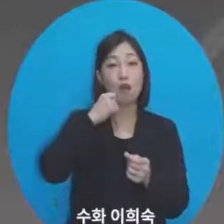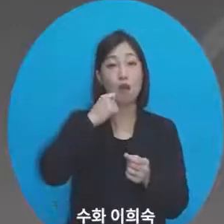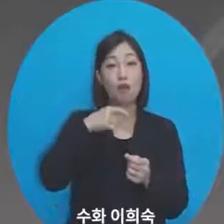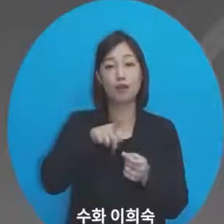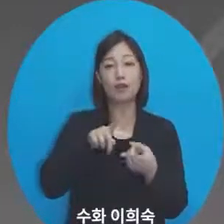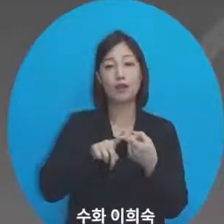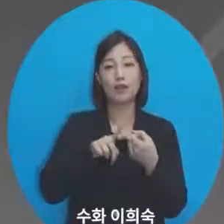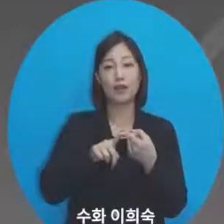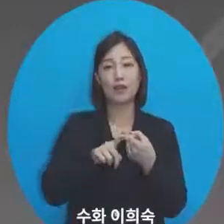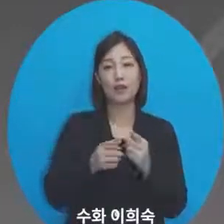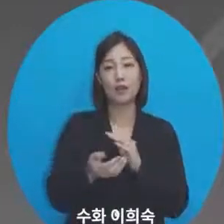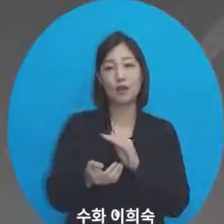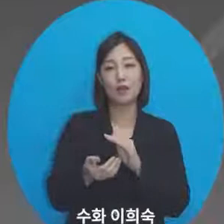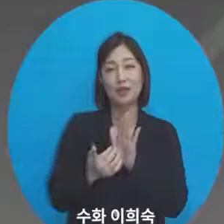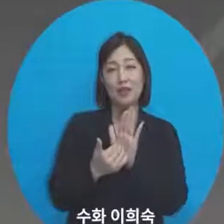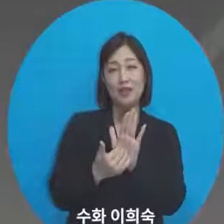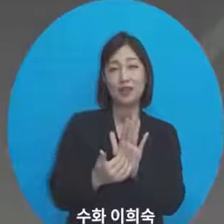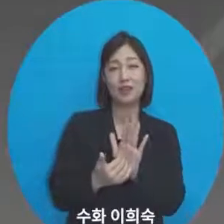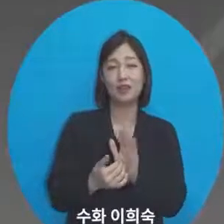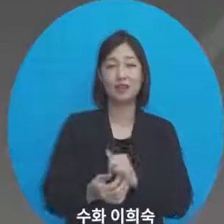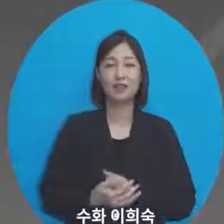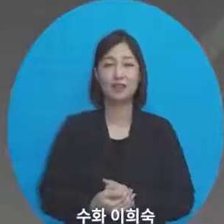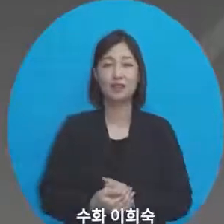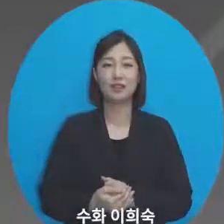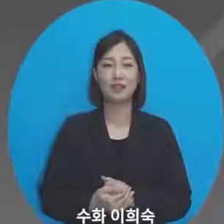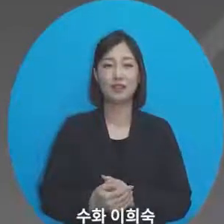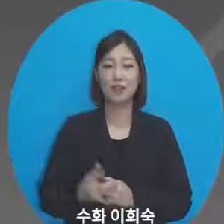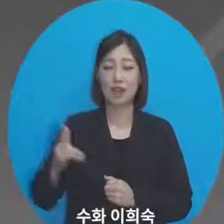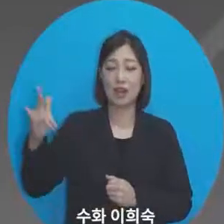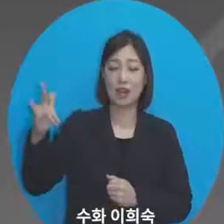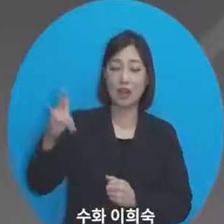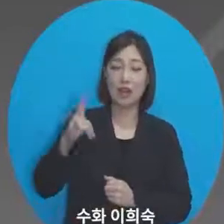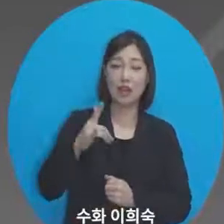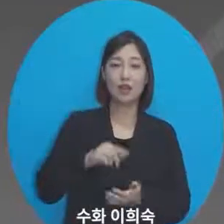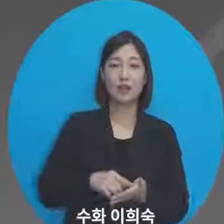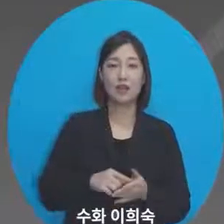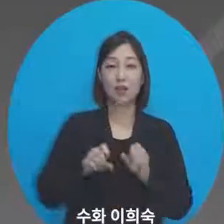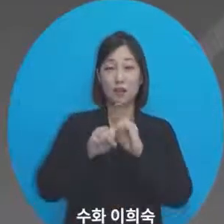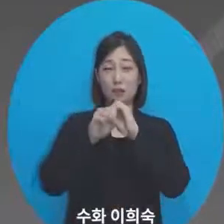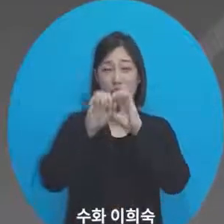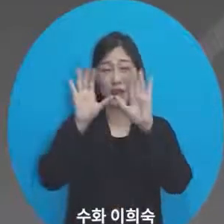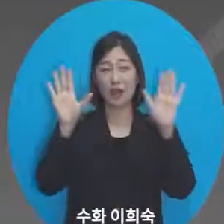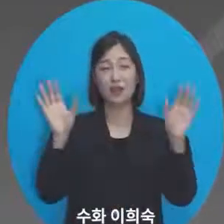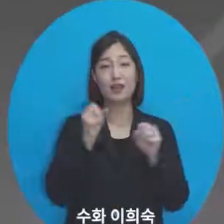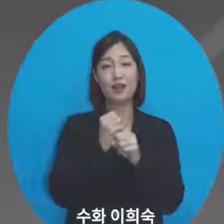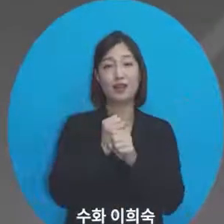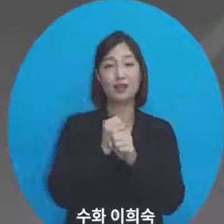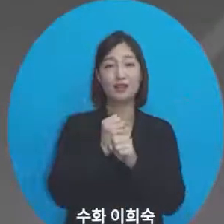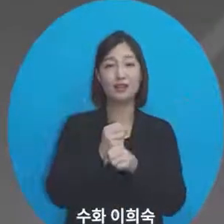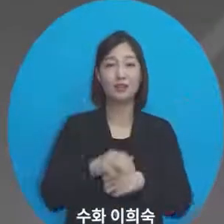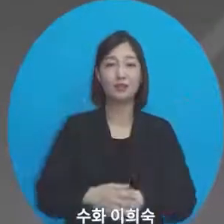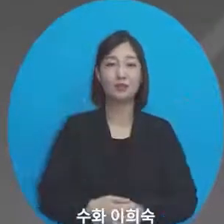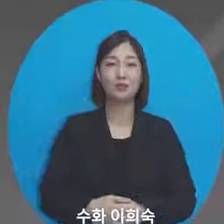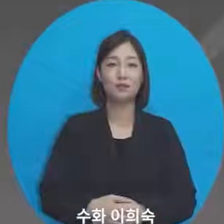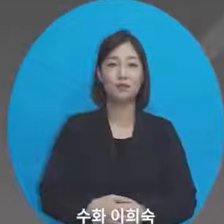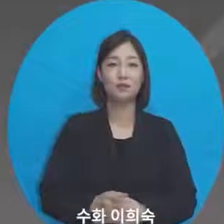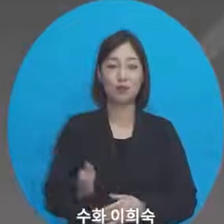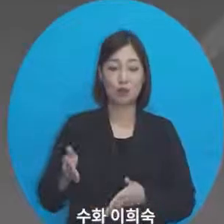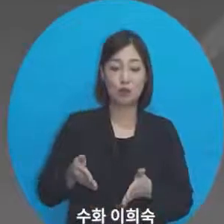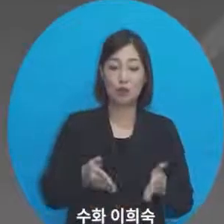경우에는 이렇게 조명으로 표지판을 밝게 비춰주거나 아니면 자체가 발광이 되는